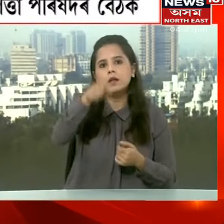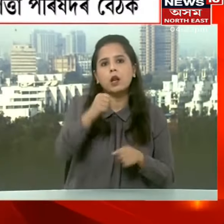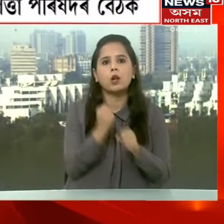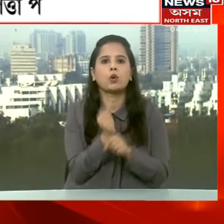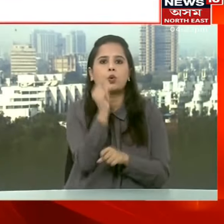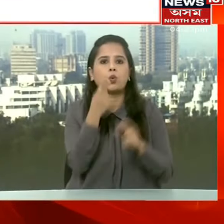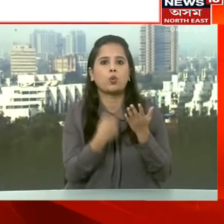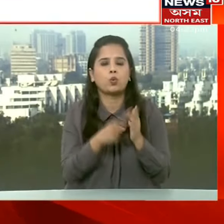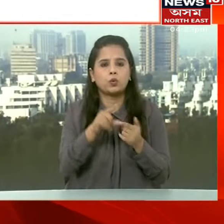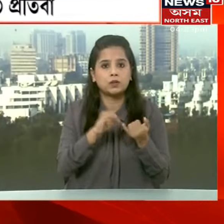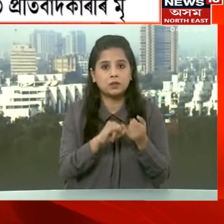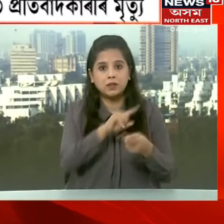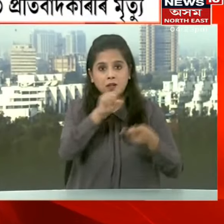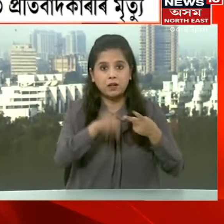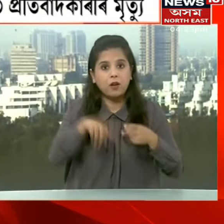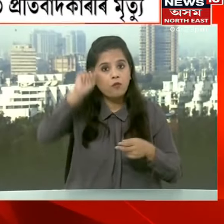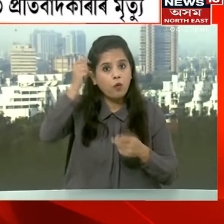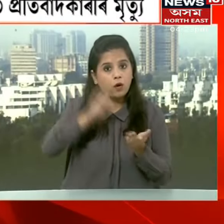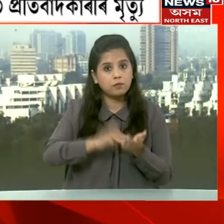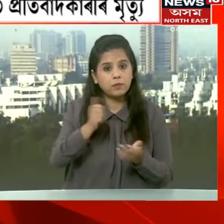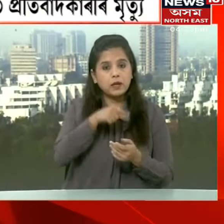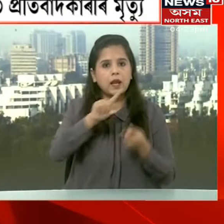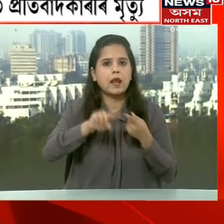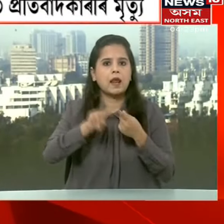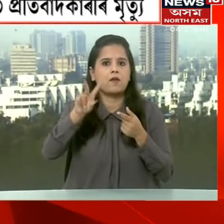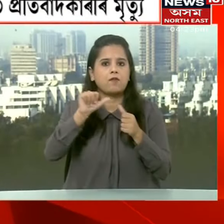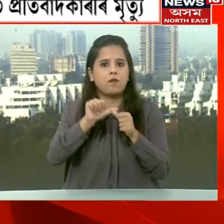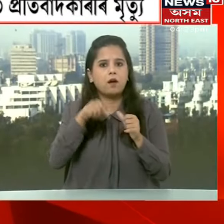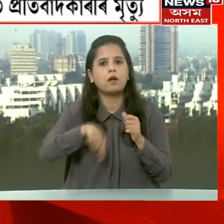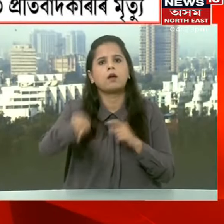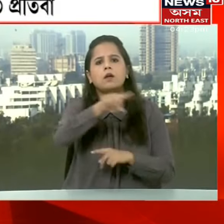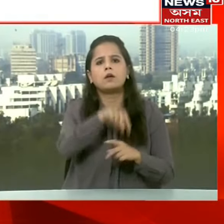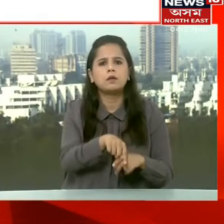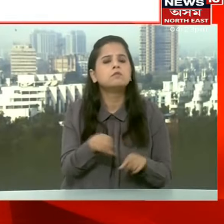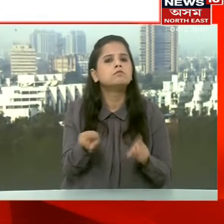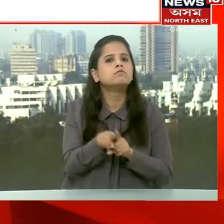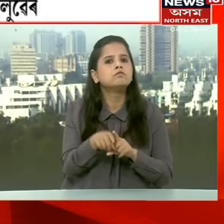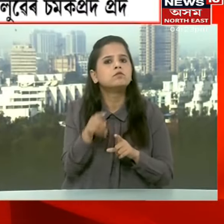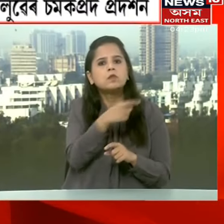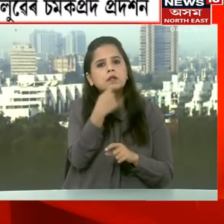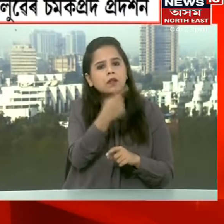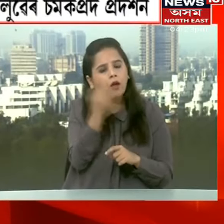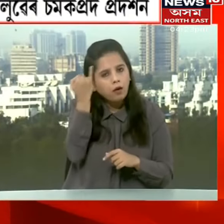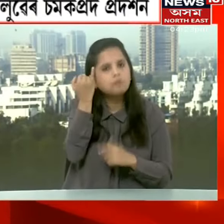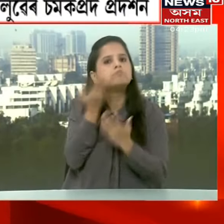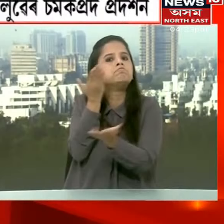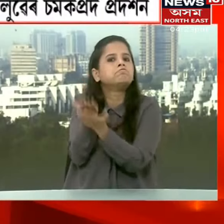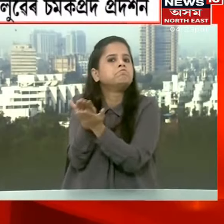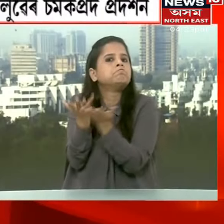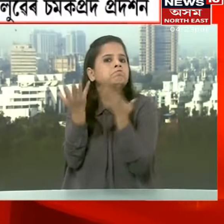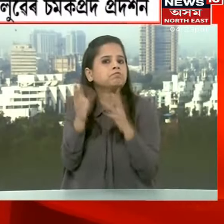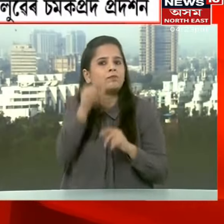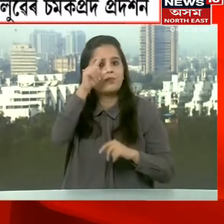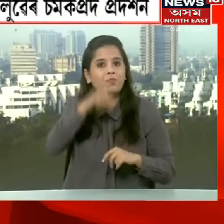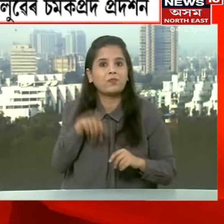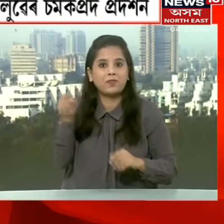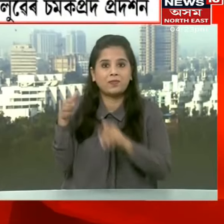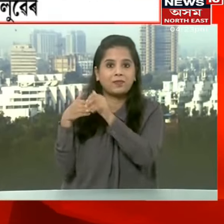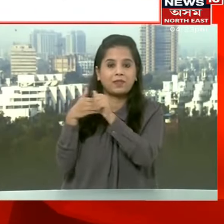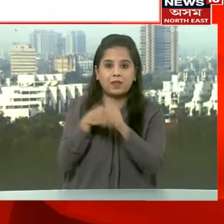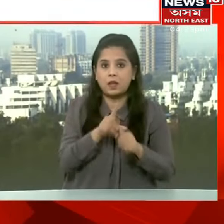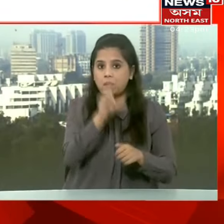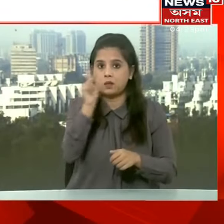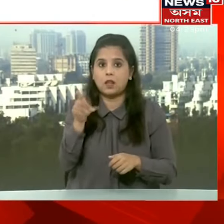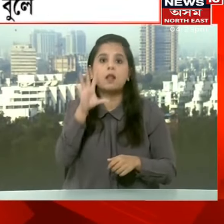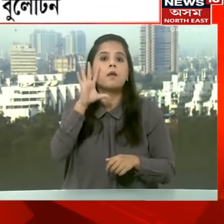और एस्टोनिया की विदेश मंत्री इवा मारिया लिमेट्स ने भी इस अवसर पर अपने विचार व्यक्त किए। भारत की अध्यक्षता में ये